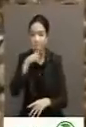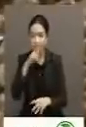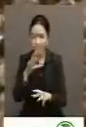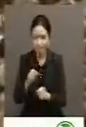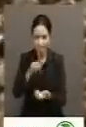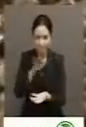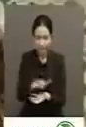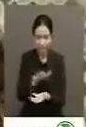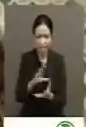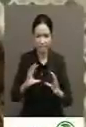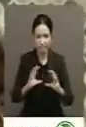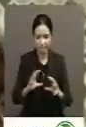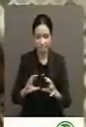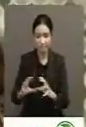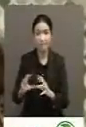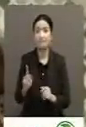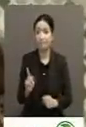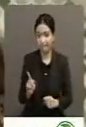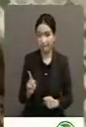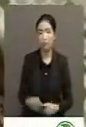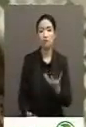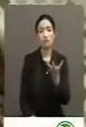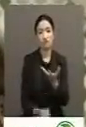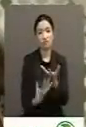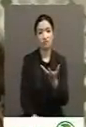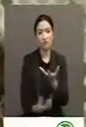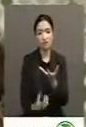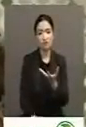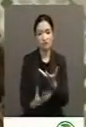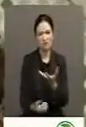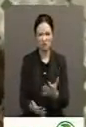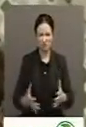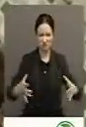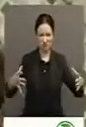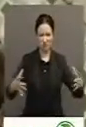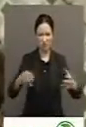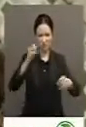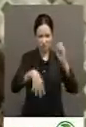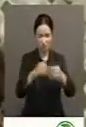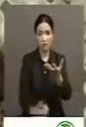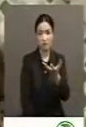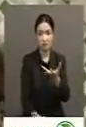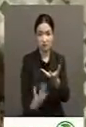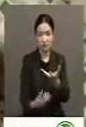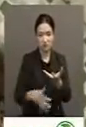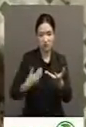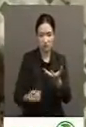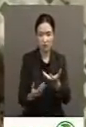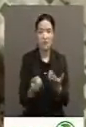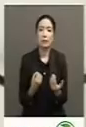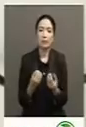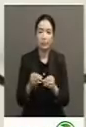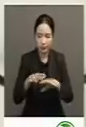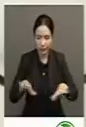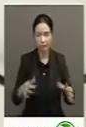บีบอัดเป็นก้อนๆนะคะแล้วก็เอาไปต้มรวมกันในหม้อต้มขนาดใหญ่พอต้มเสร็จแล้วก็ต้องรอให้แห้งค่ะ